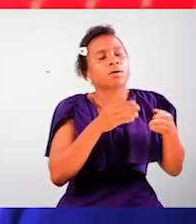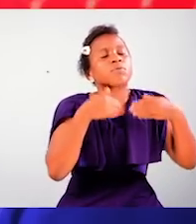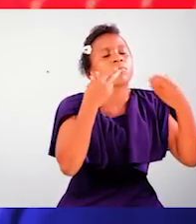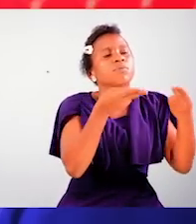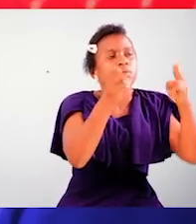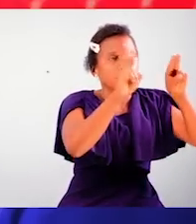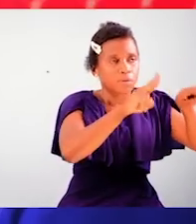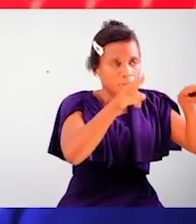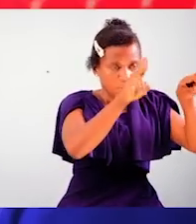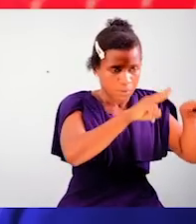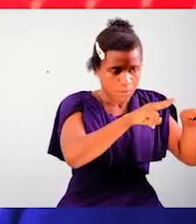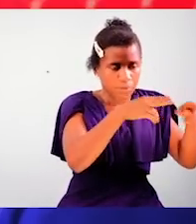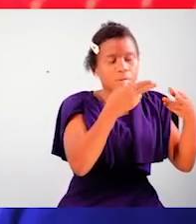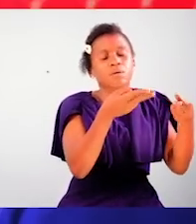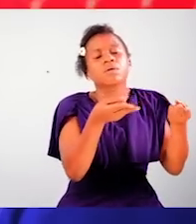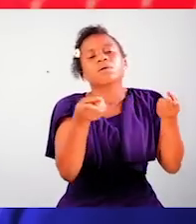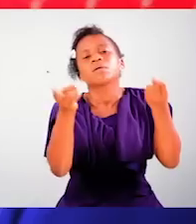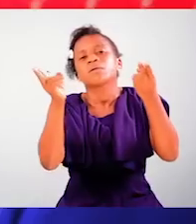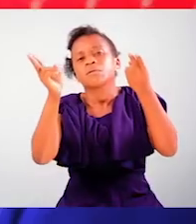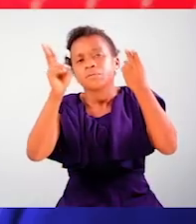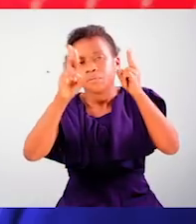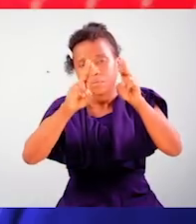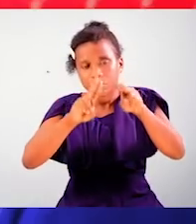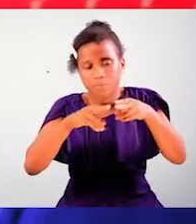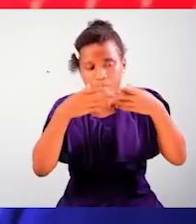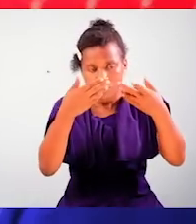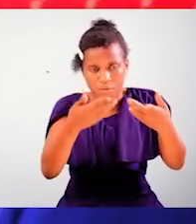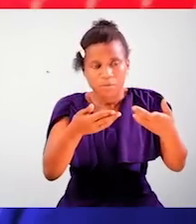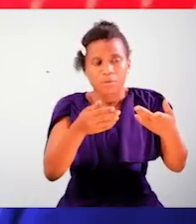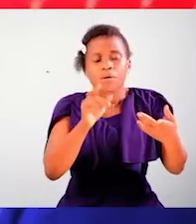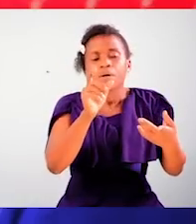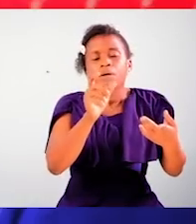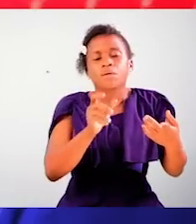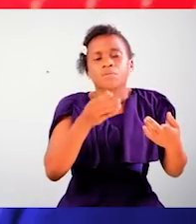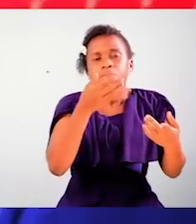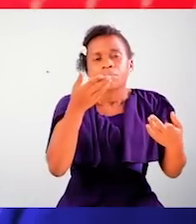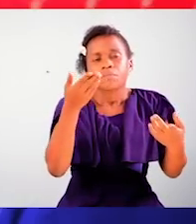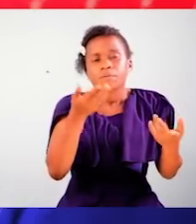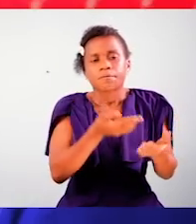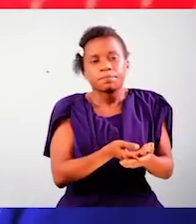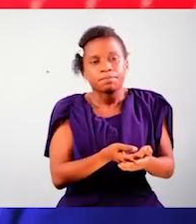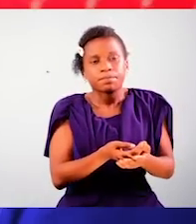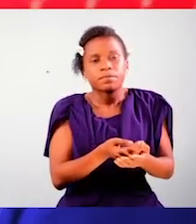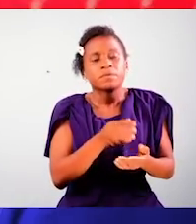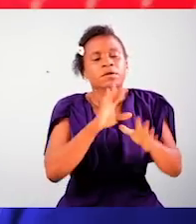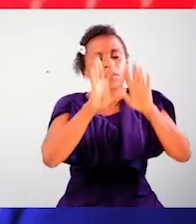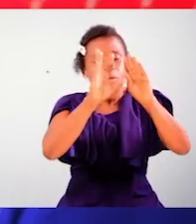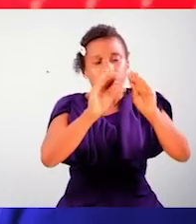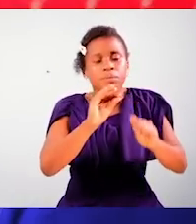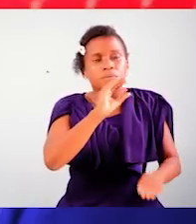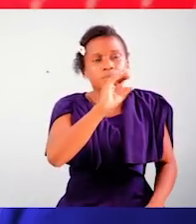moja. Sawa. Sasa kinachotakiwa kufanyika ni nini? Ripoti ya CAG kama ilivyo, ni ripoti ambayo wewe uwezo kaipiga